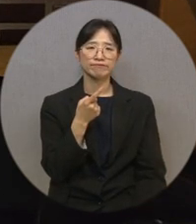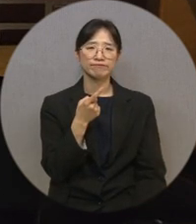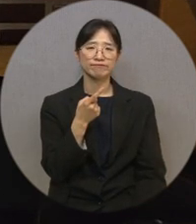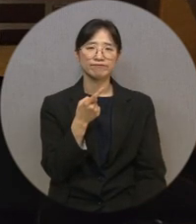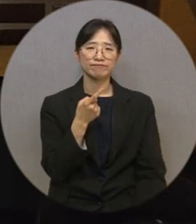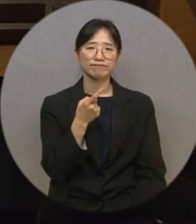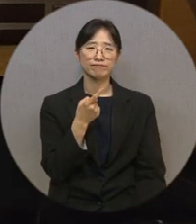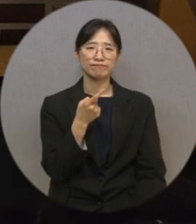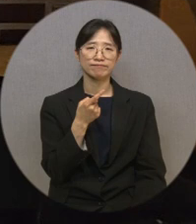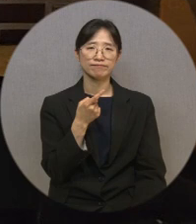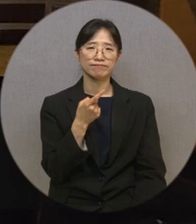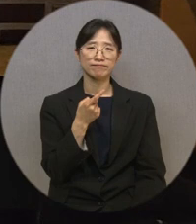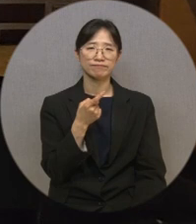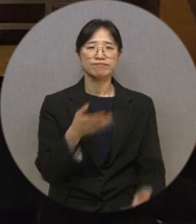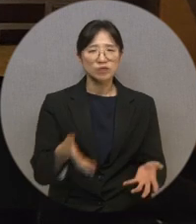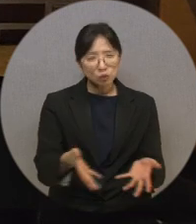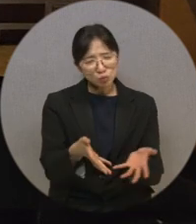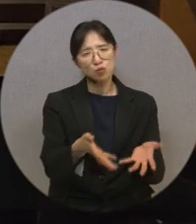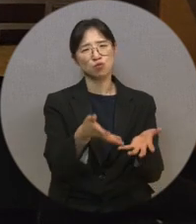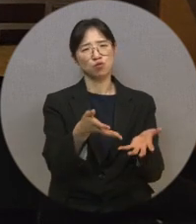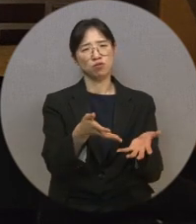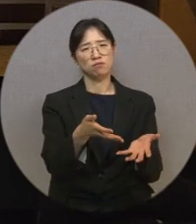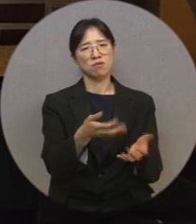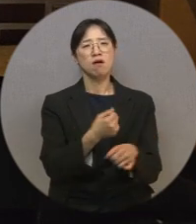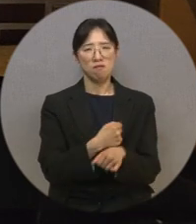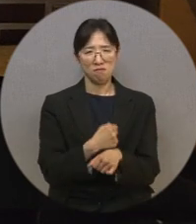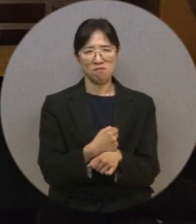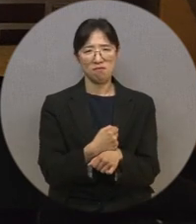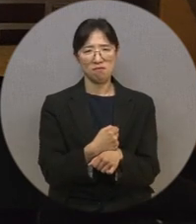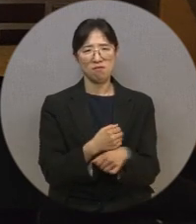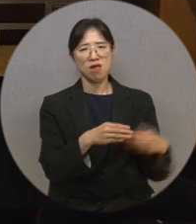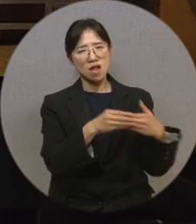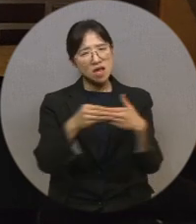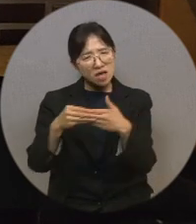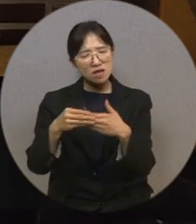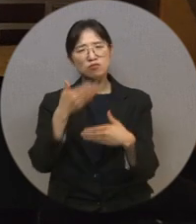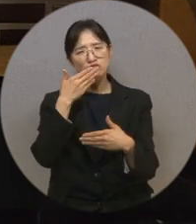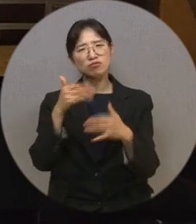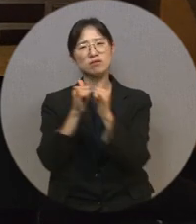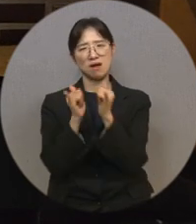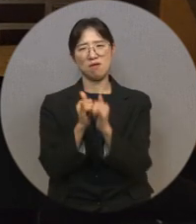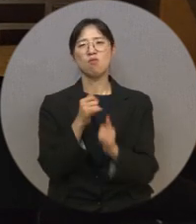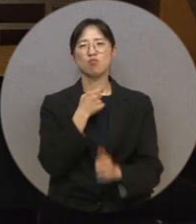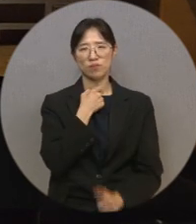바라봐주고 응원해주고 이끌어줄 수 있는 사회가 되면 좋겠어요.